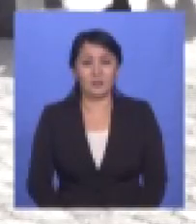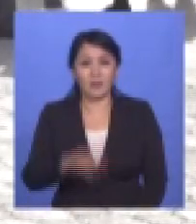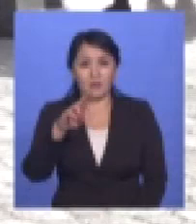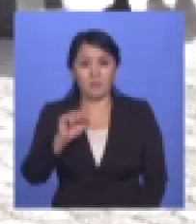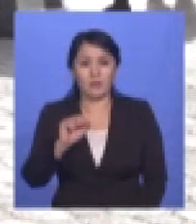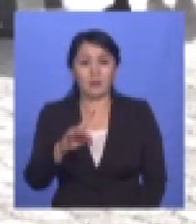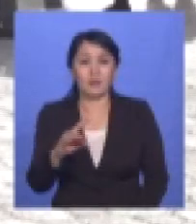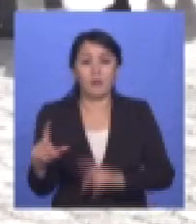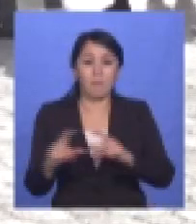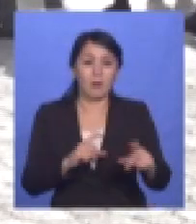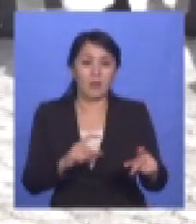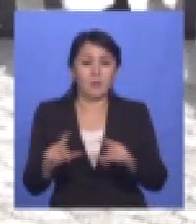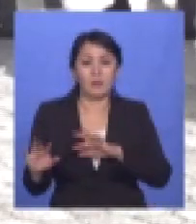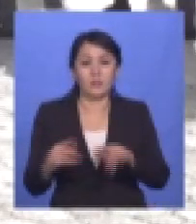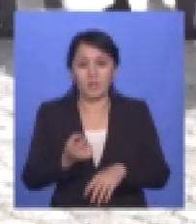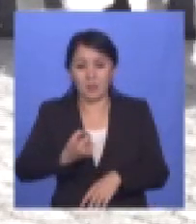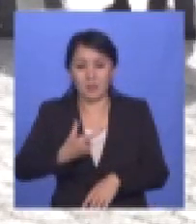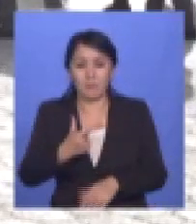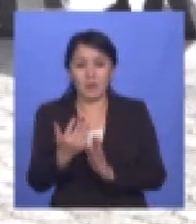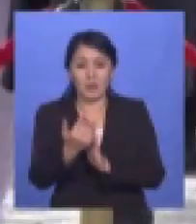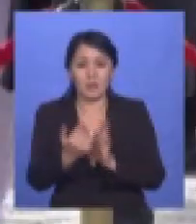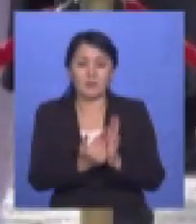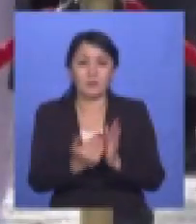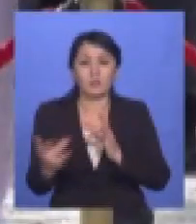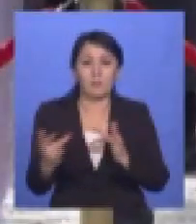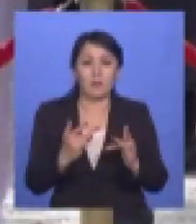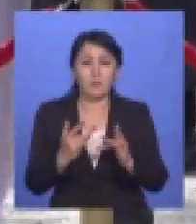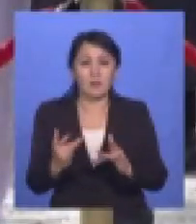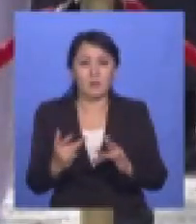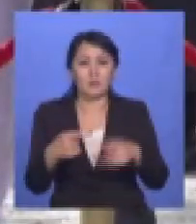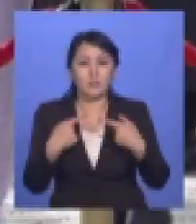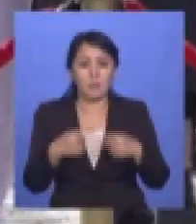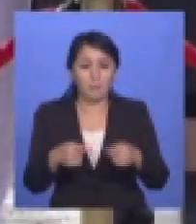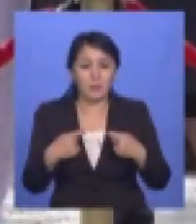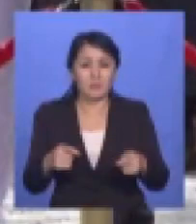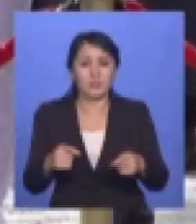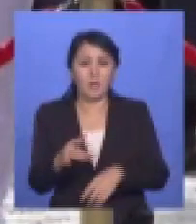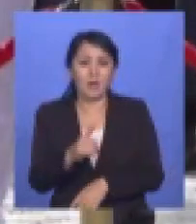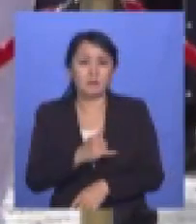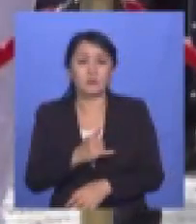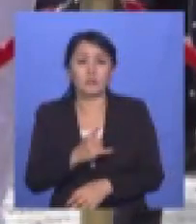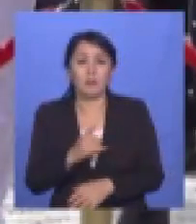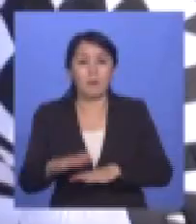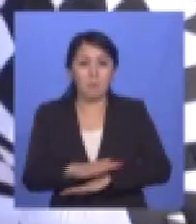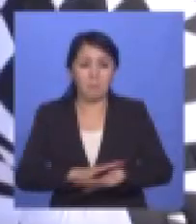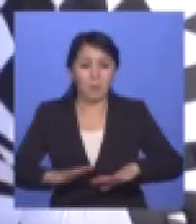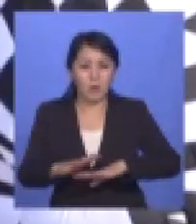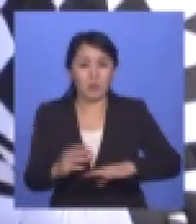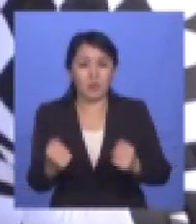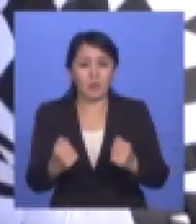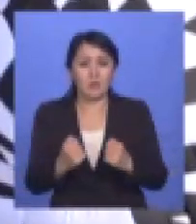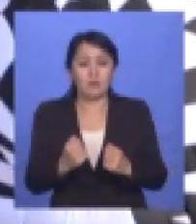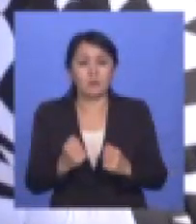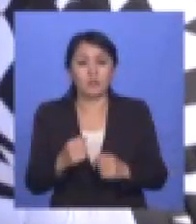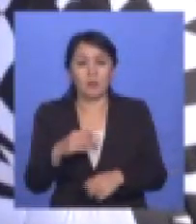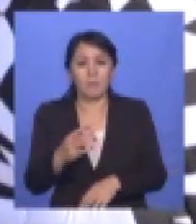Қызылжарлықтар шахмат керуенін әдемі концертпен қарсы алды. Керуеннің идеясына саудамен қатар түрлі халықтардың мәдени және спорттық мұрасын таратқан Ұлы Жібек